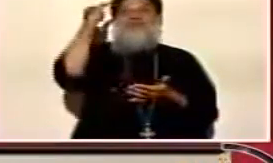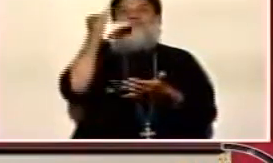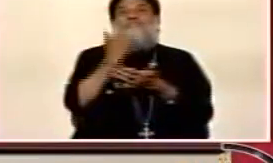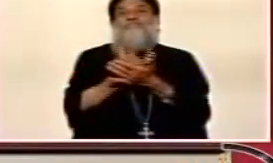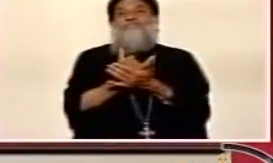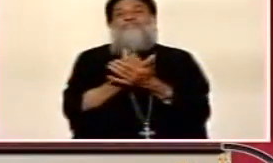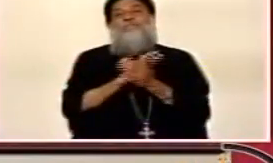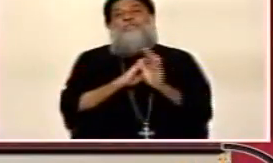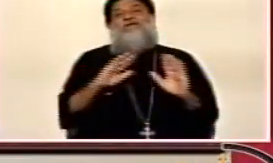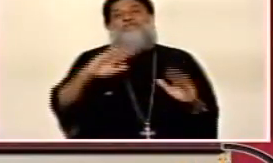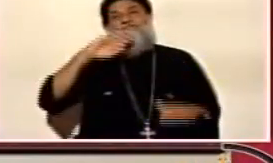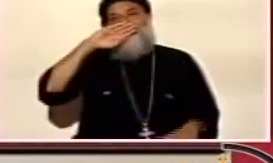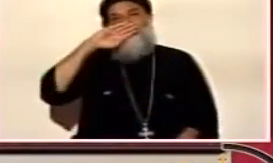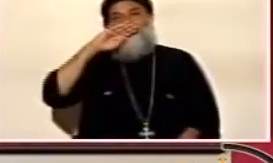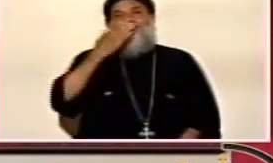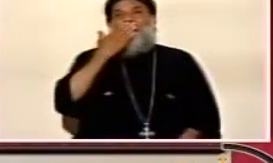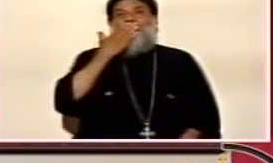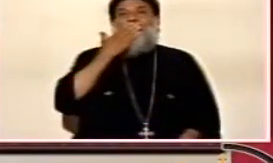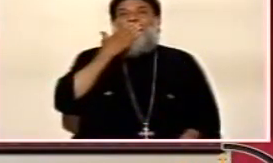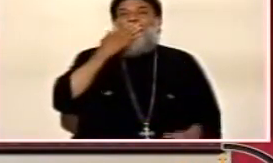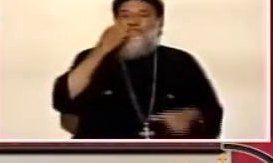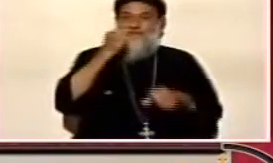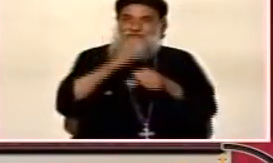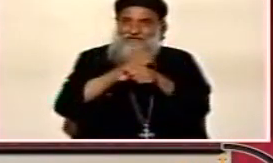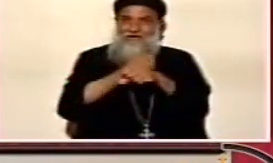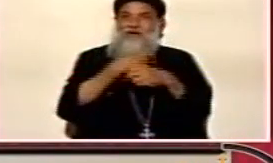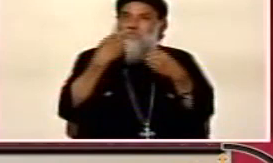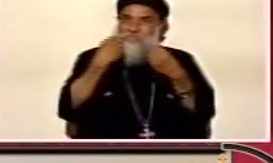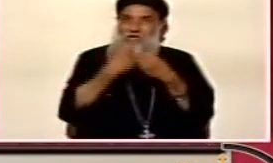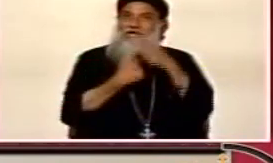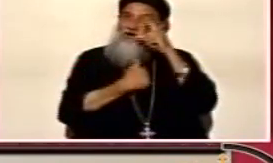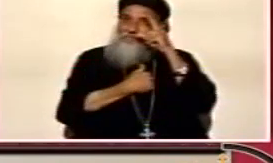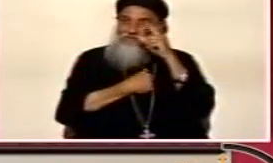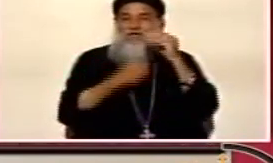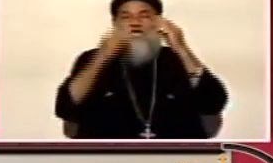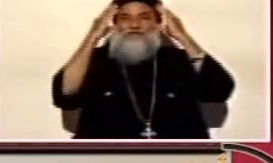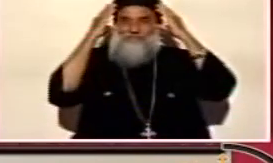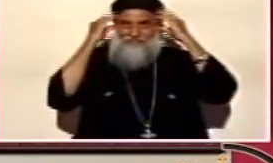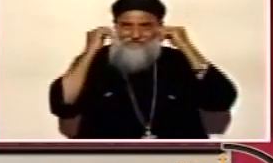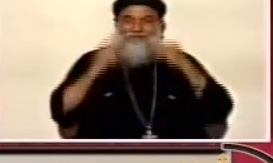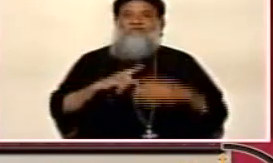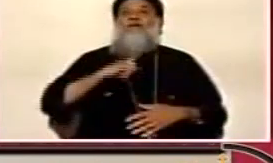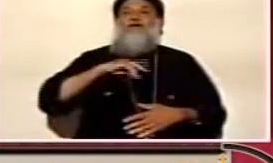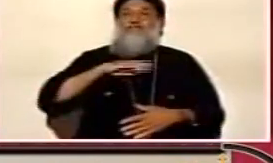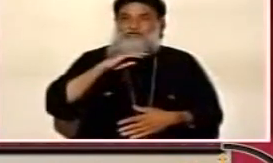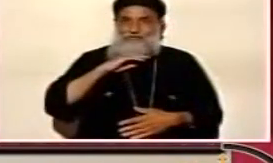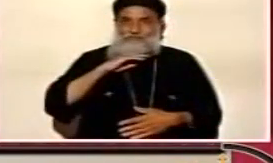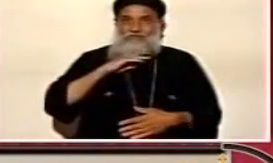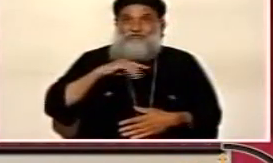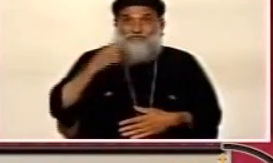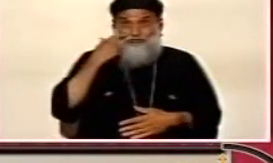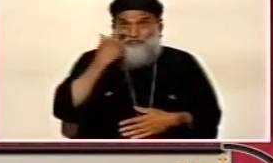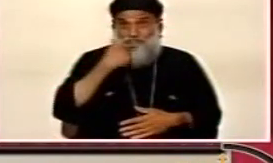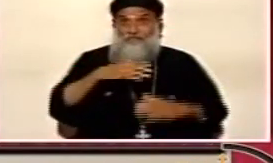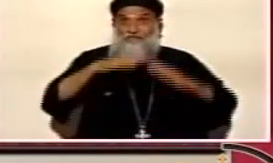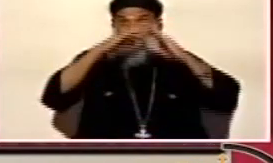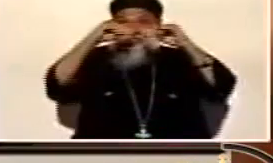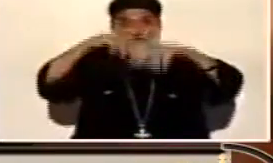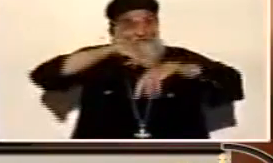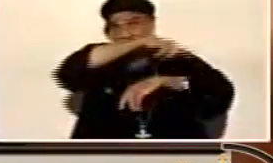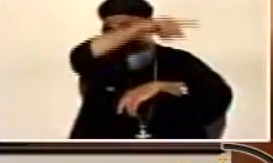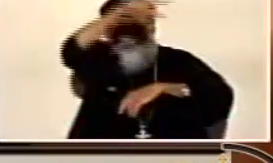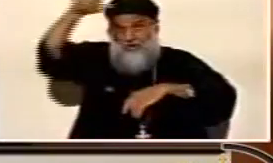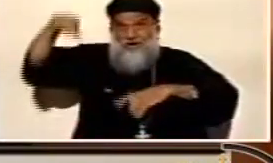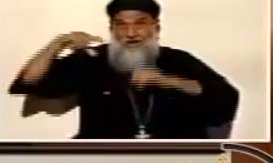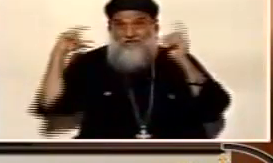ربنا. وده اللي احنا بنحرص على ان احنا نظهره للمجتمع، ان